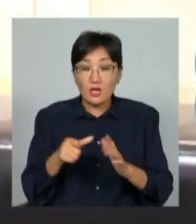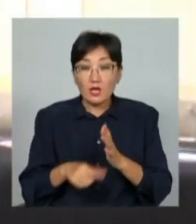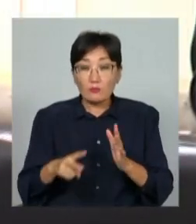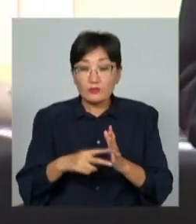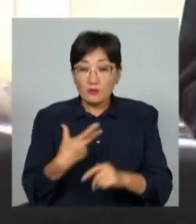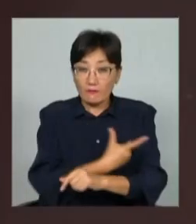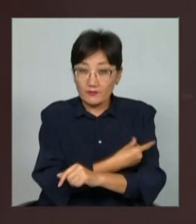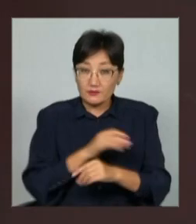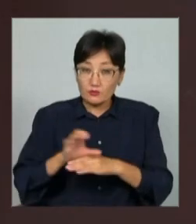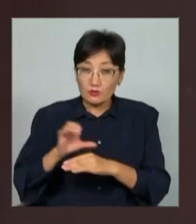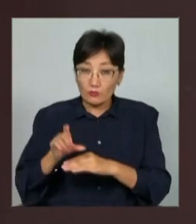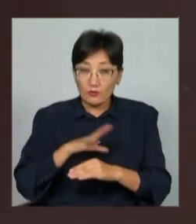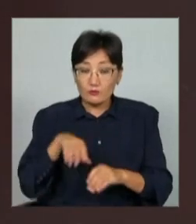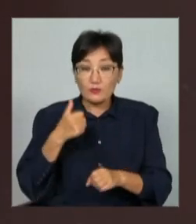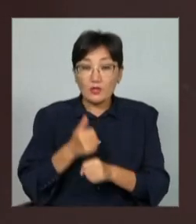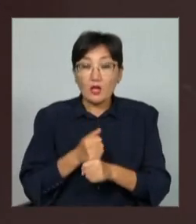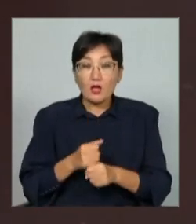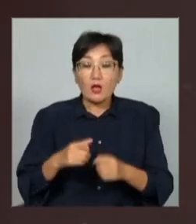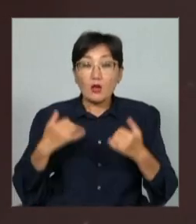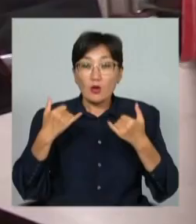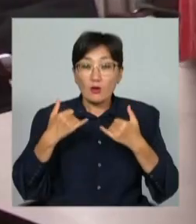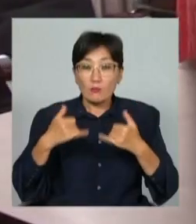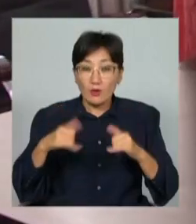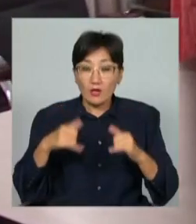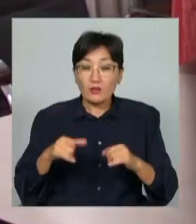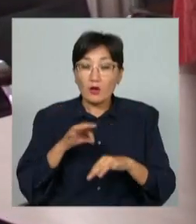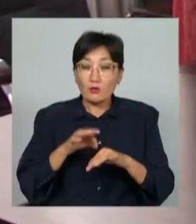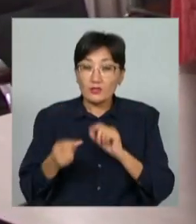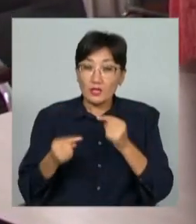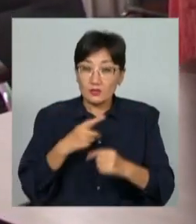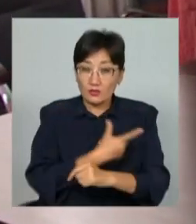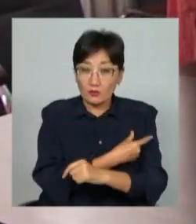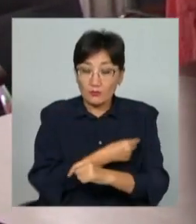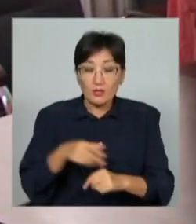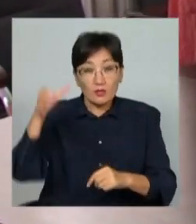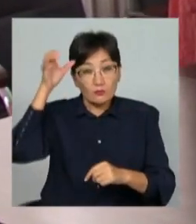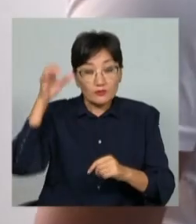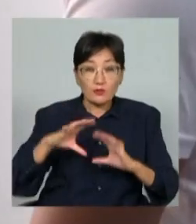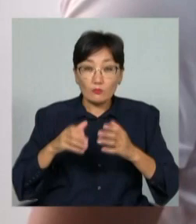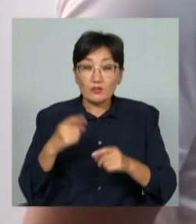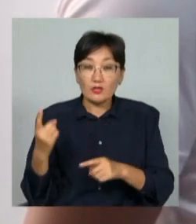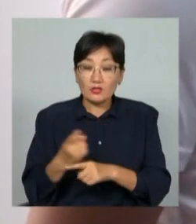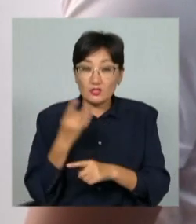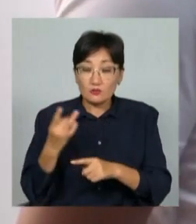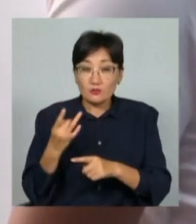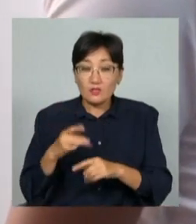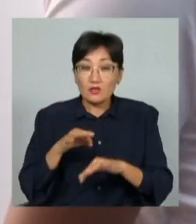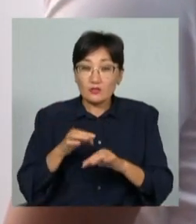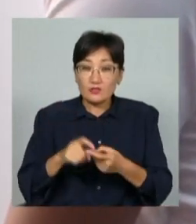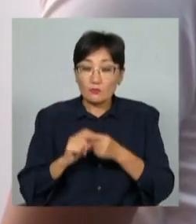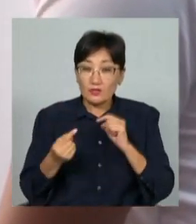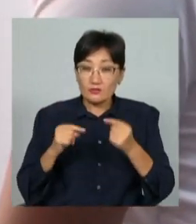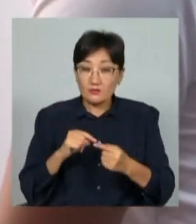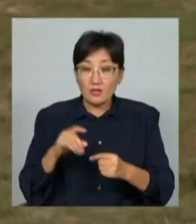67 вакцина өндірген. Олар негізінен мал ауруларына қарсы салынатын екпе. Институт ғалымдары әлемде алғашқылардың бірі болып коронавирусқа